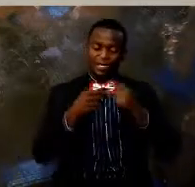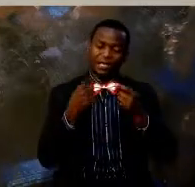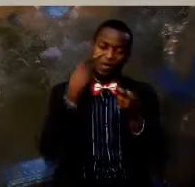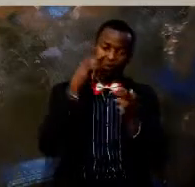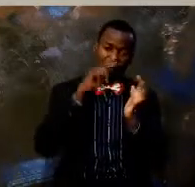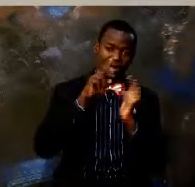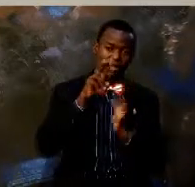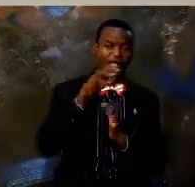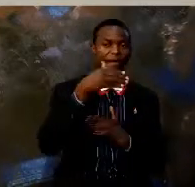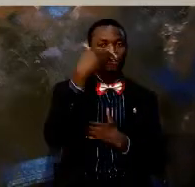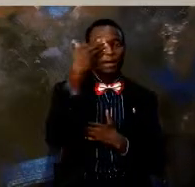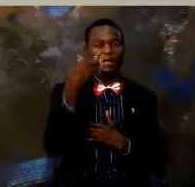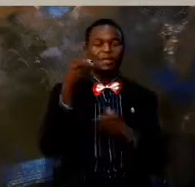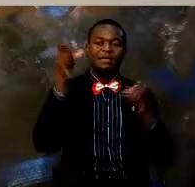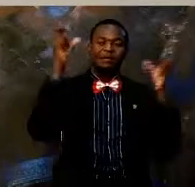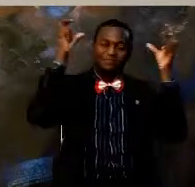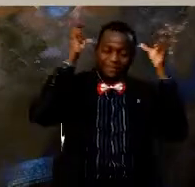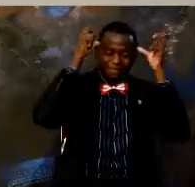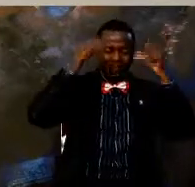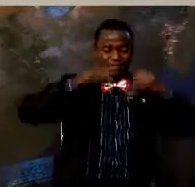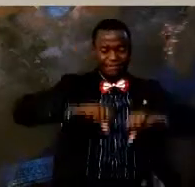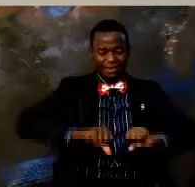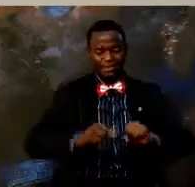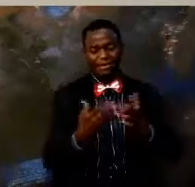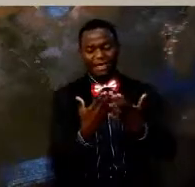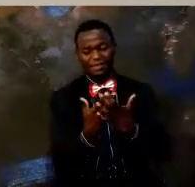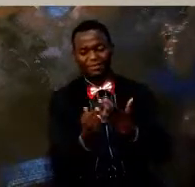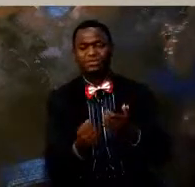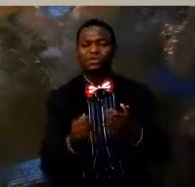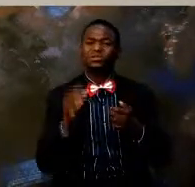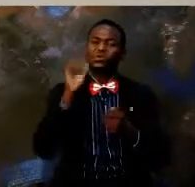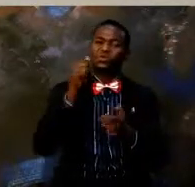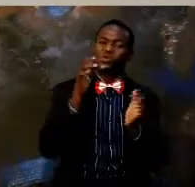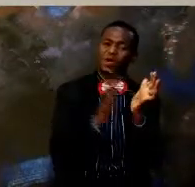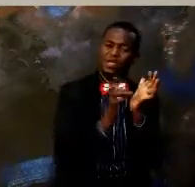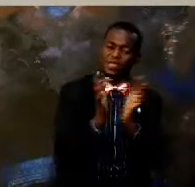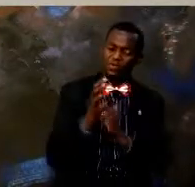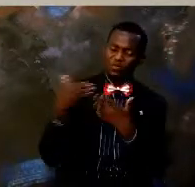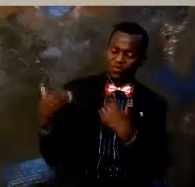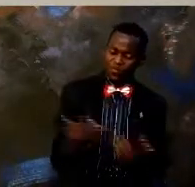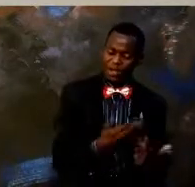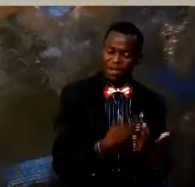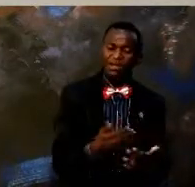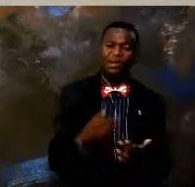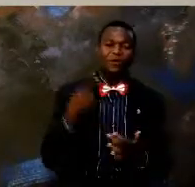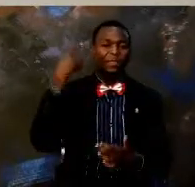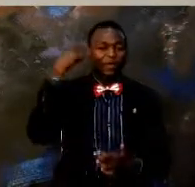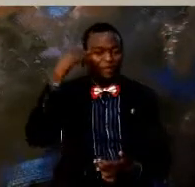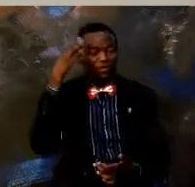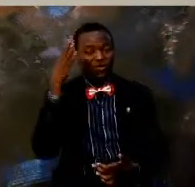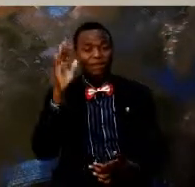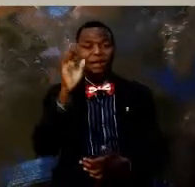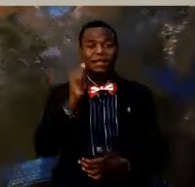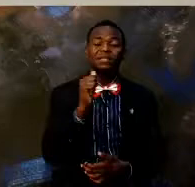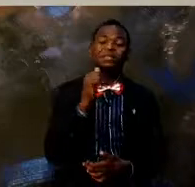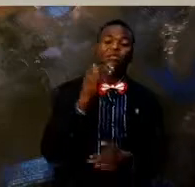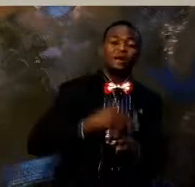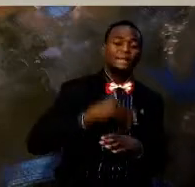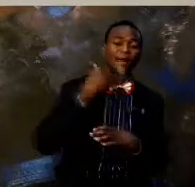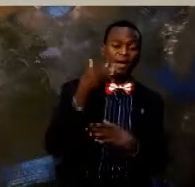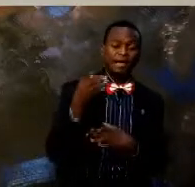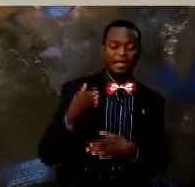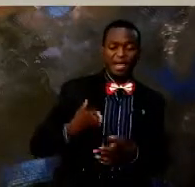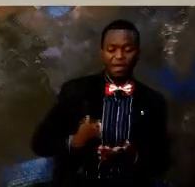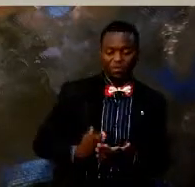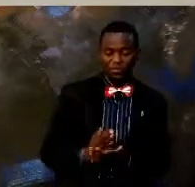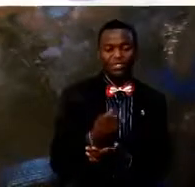baadaye, maana ibilisi anajitahidi asamabishe kuitwa Yesu mwana. Wanadhani ya kwamba aliitwa baada ya kupitia